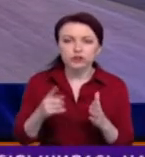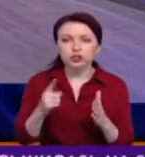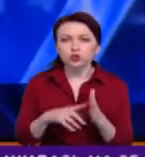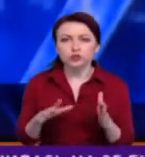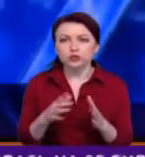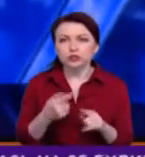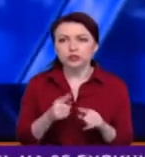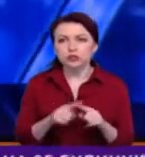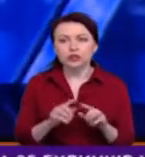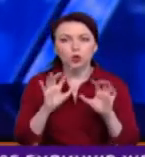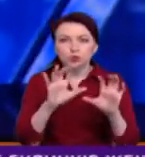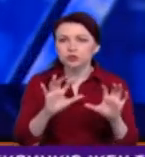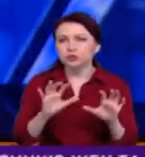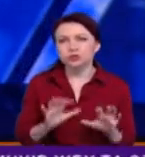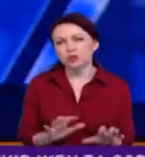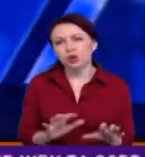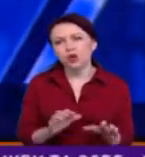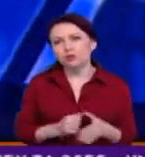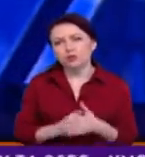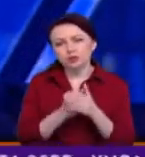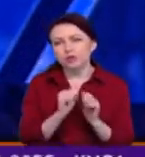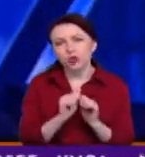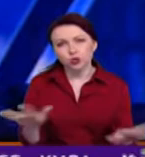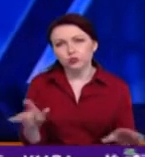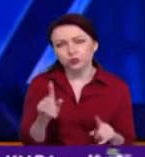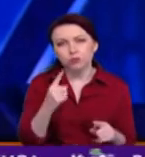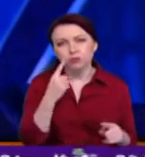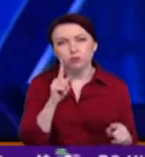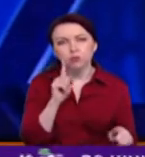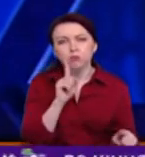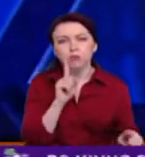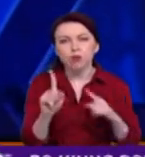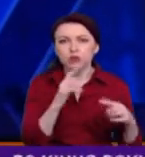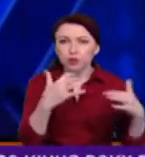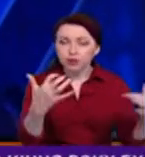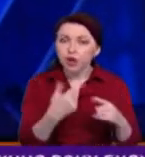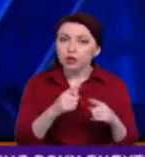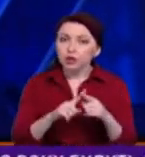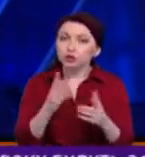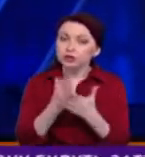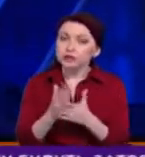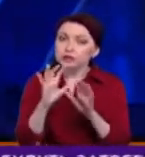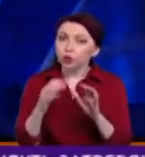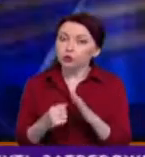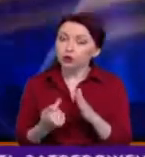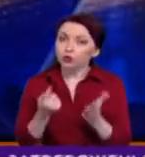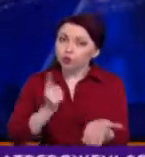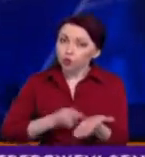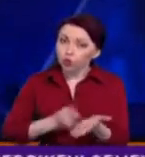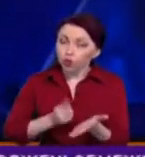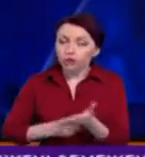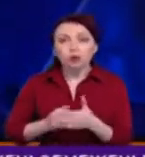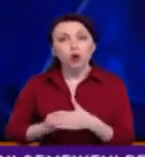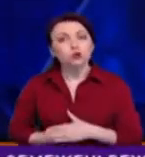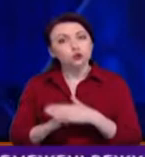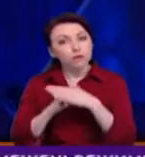є конституційною підставою для розпуску парламенту. Так. От якщо ви ведете конституційну підставу, щоб ми провели соціологічне опитування, і це є підставою, тоді нема